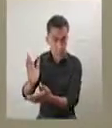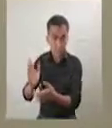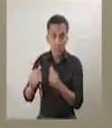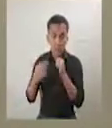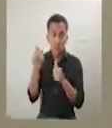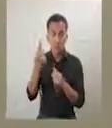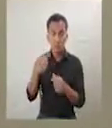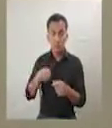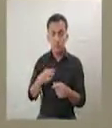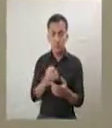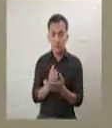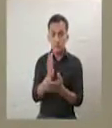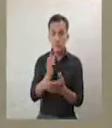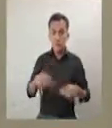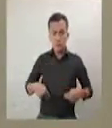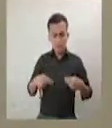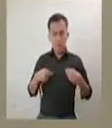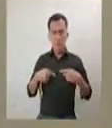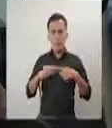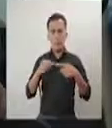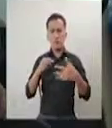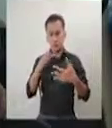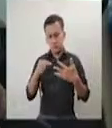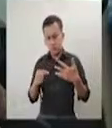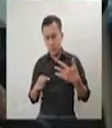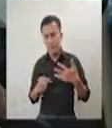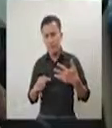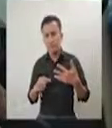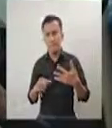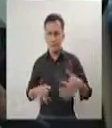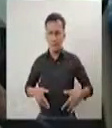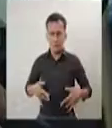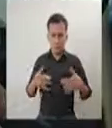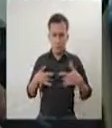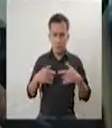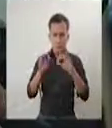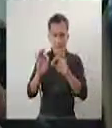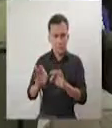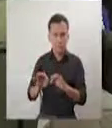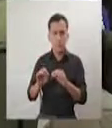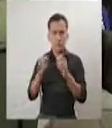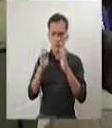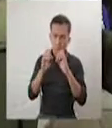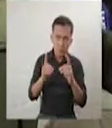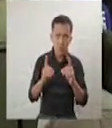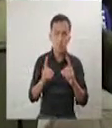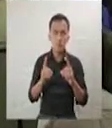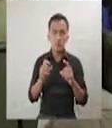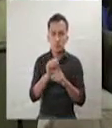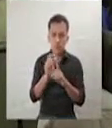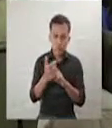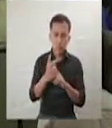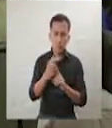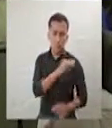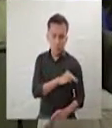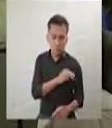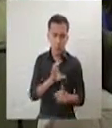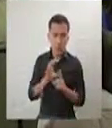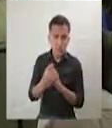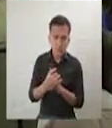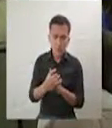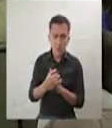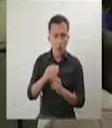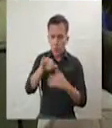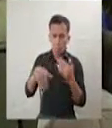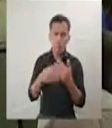not only in the health, in all aspect of right, in form of education, in form of social, moral, cultural,